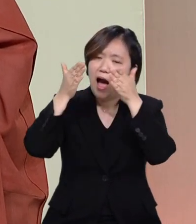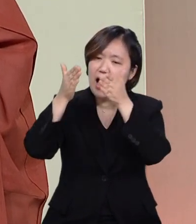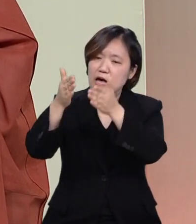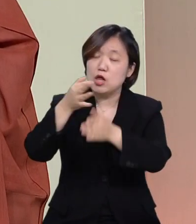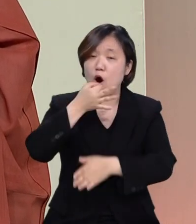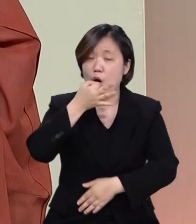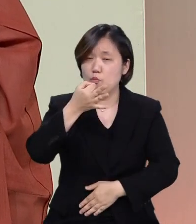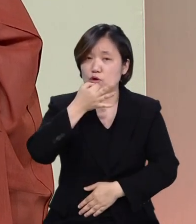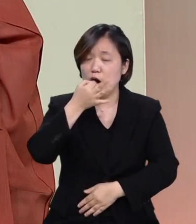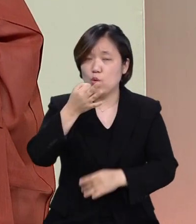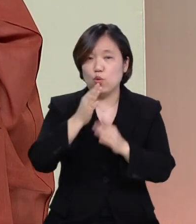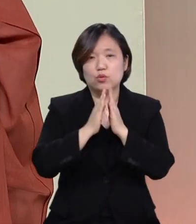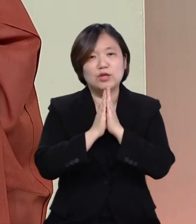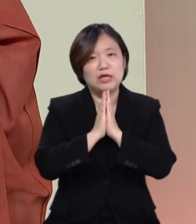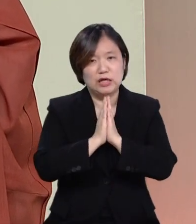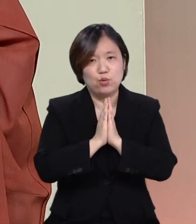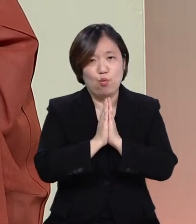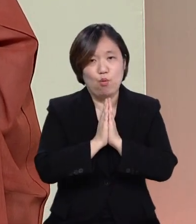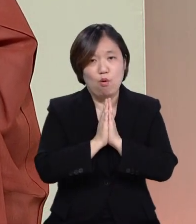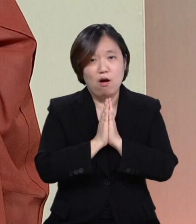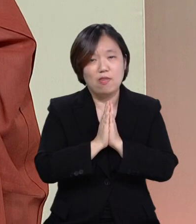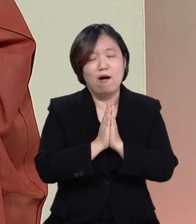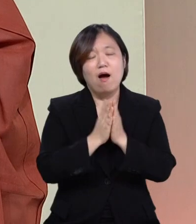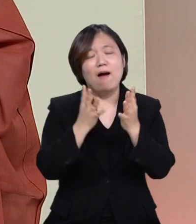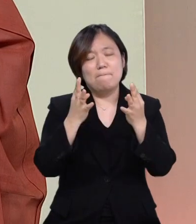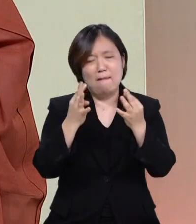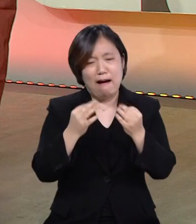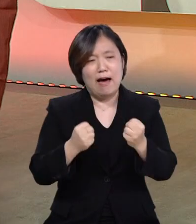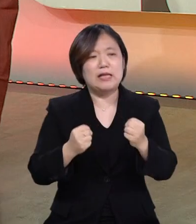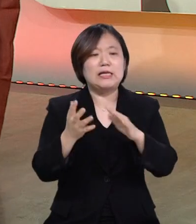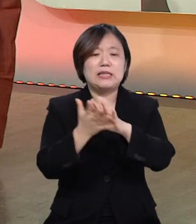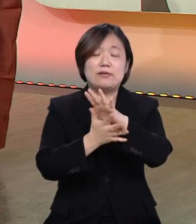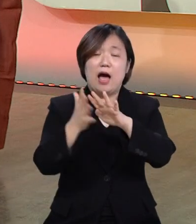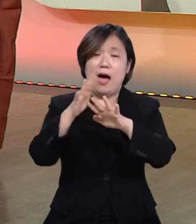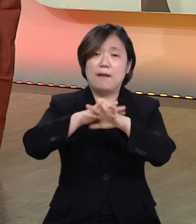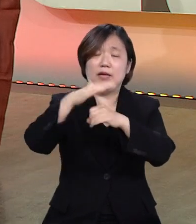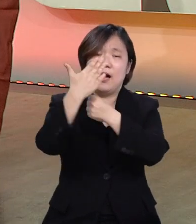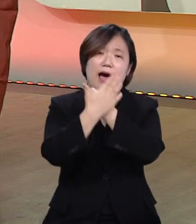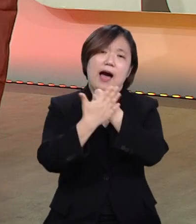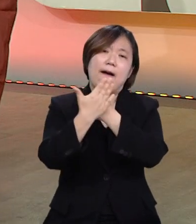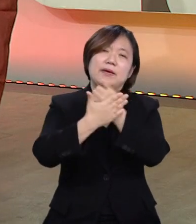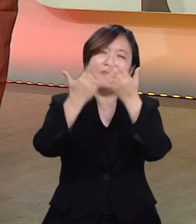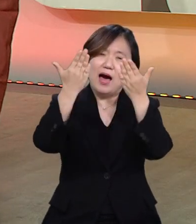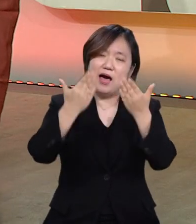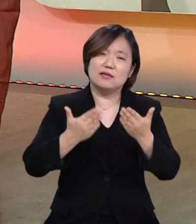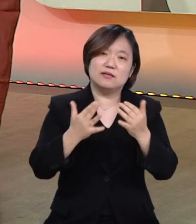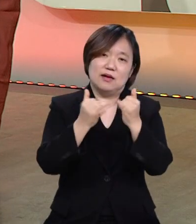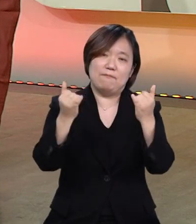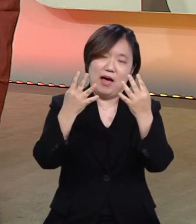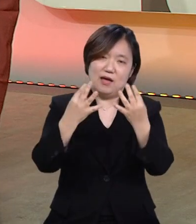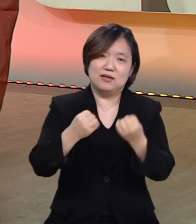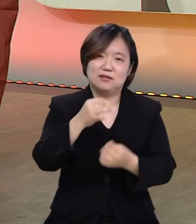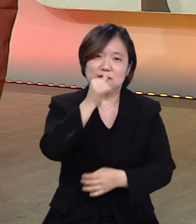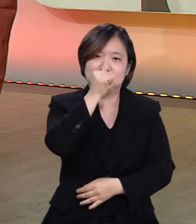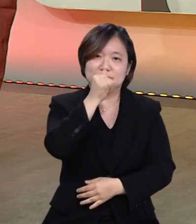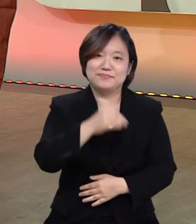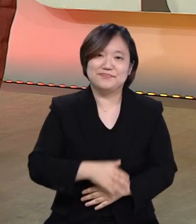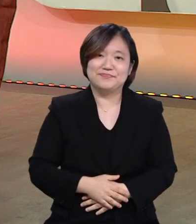염불하고 기도해서 수많은 카피를 받으신 그런 분들이 굉장히 많습니다